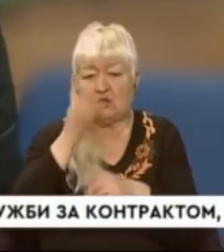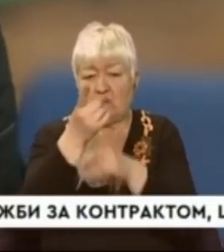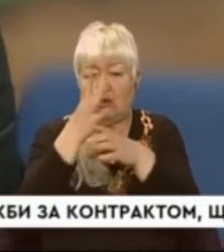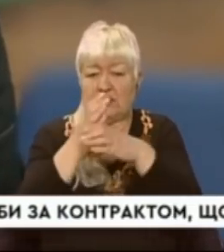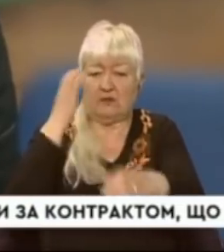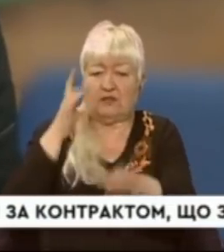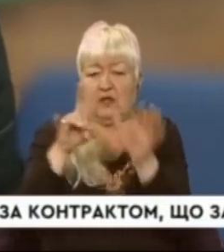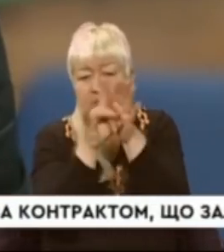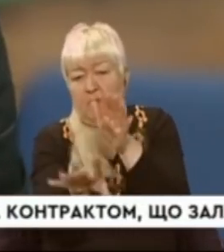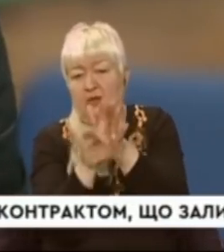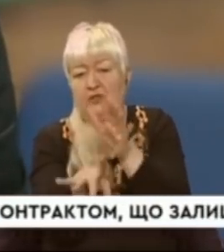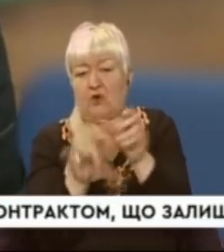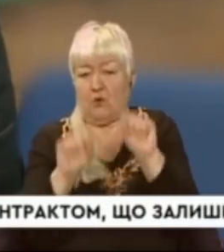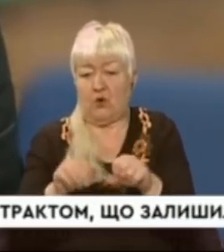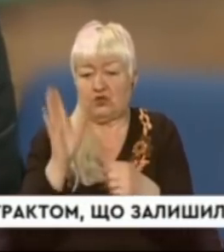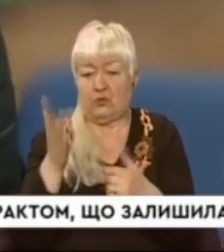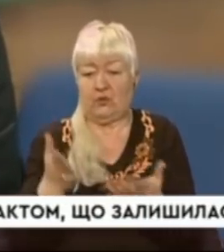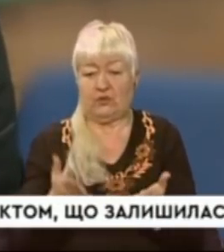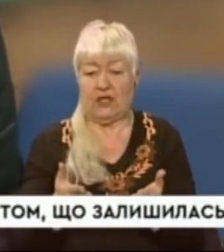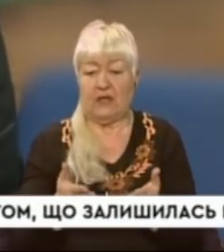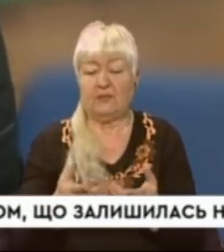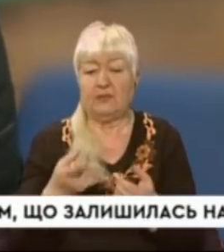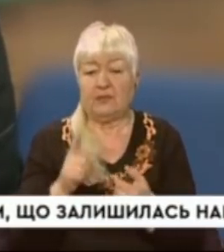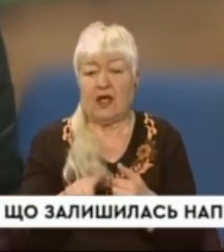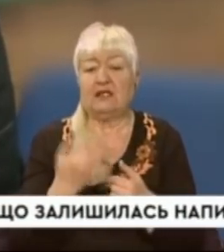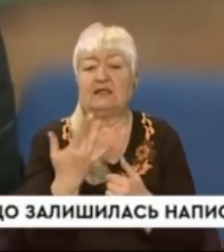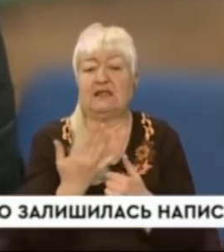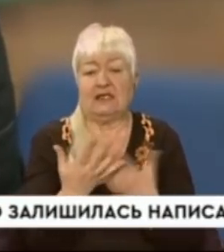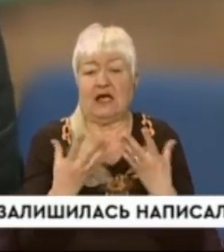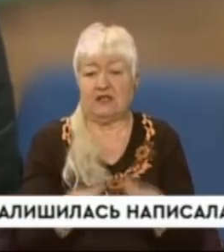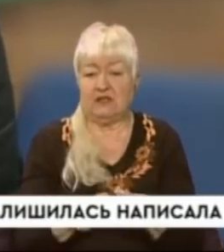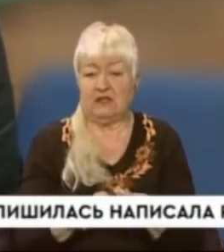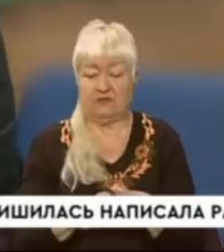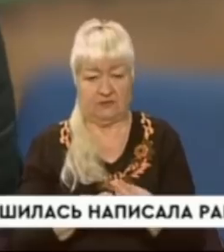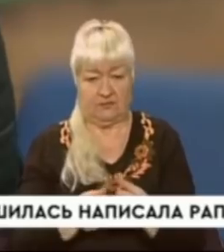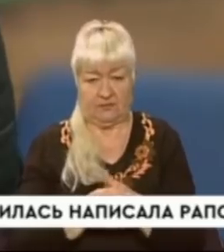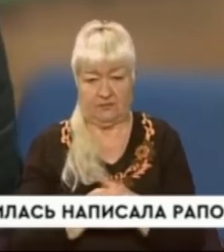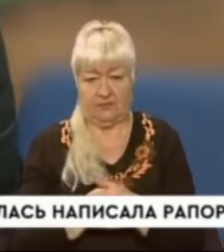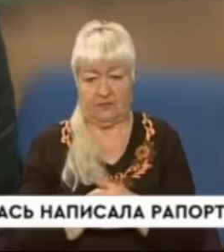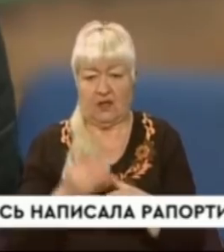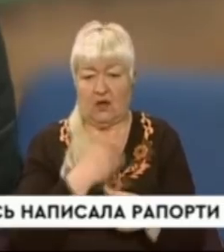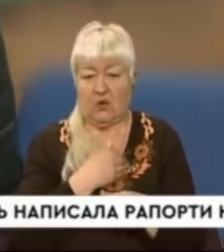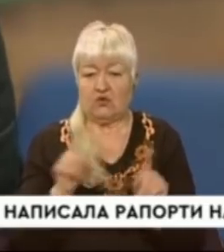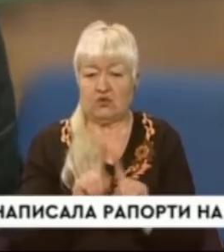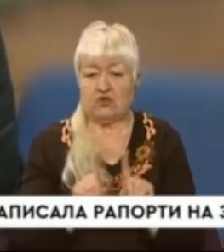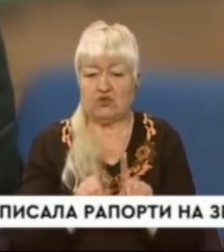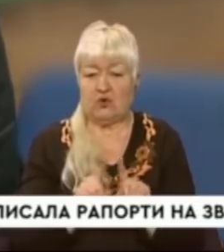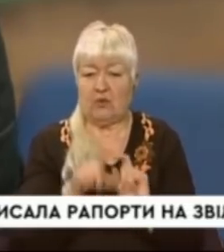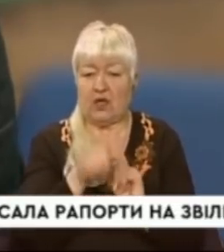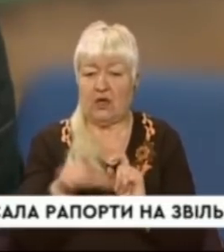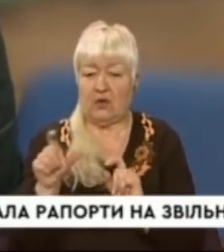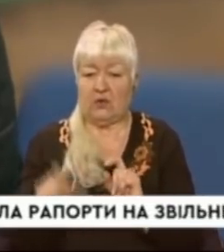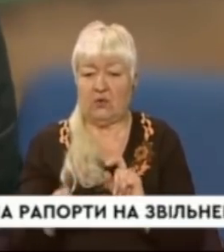бомбардировок с воздуха, но тем не менее, еще несколько дней, конечно, я хотел бы, чтобы уже сегодня люди строили